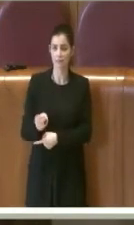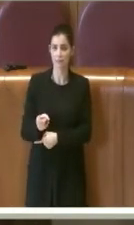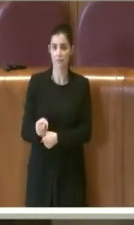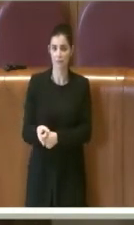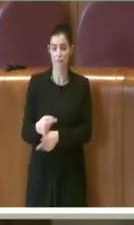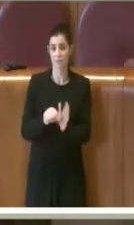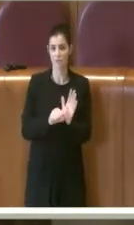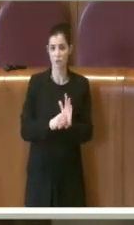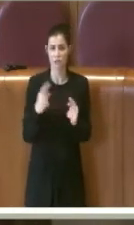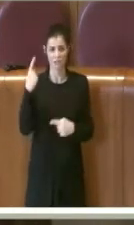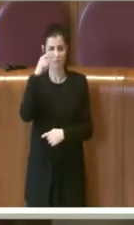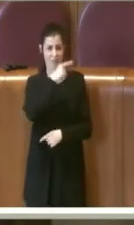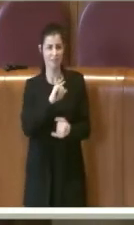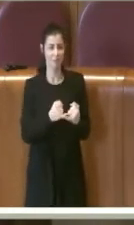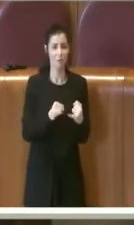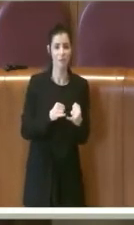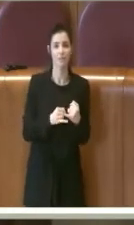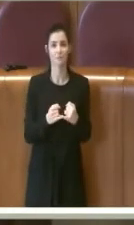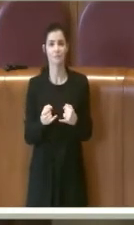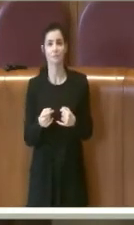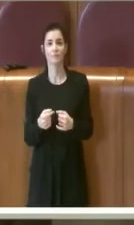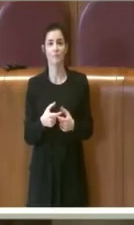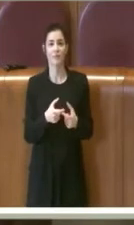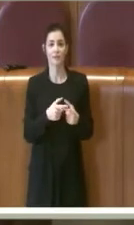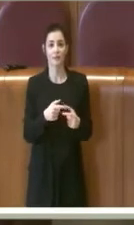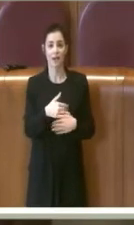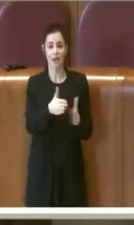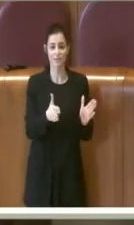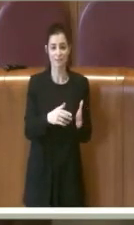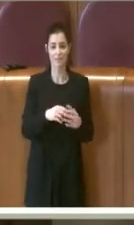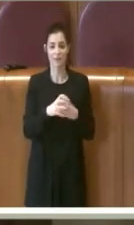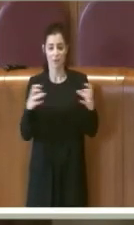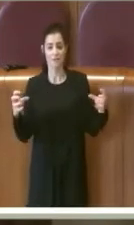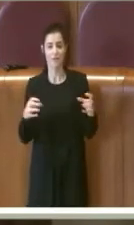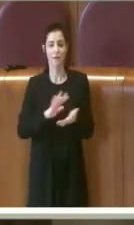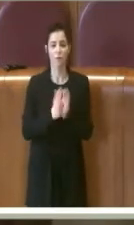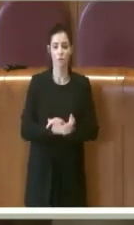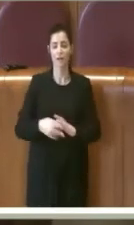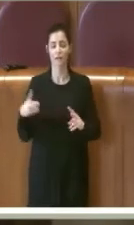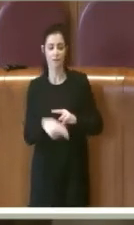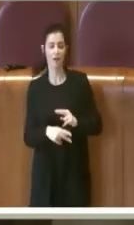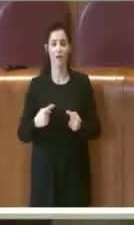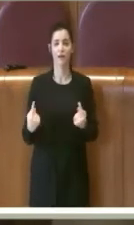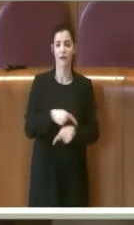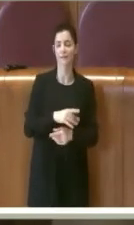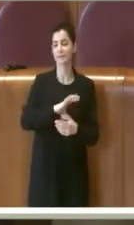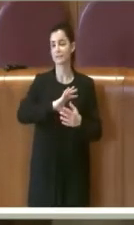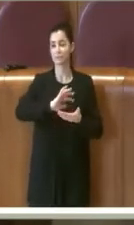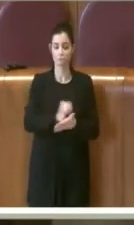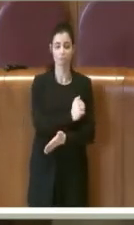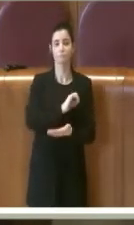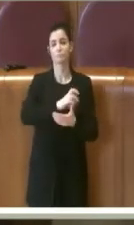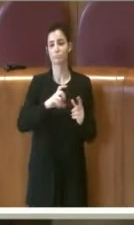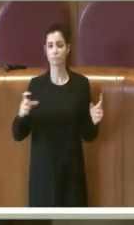una storia molto complicata tra aziende poi che hanno rescisso i contratti, che non hanno lavorato e quant'altro. Anche qui rinviato